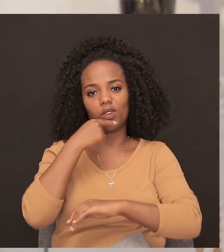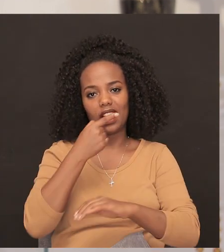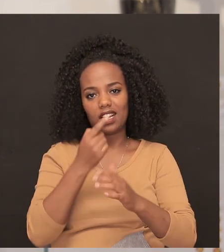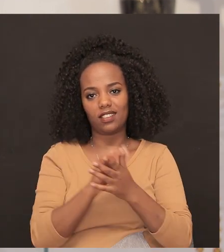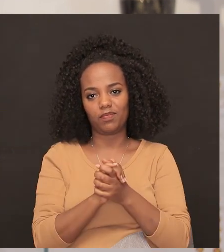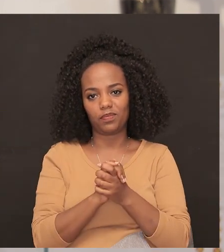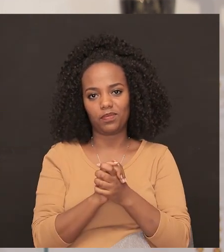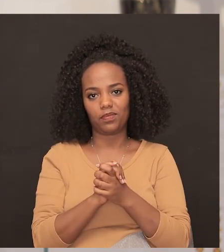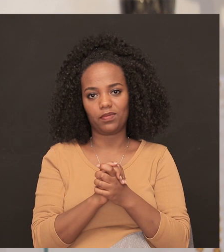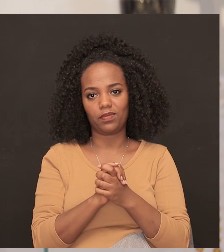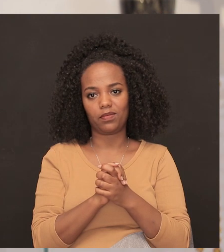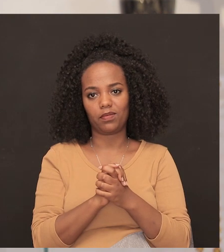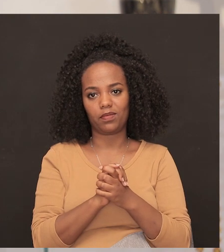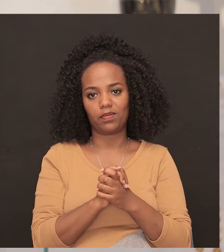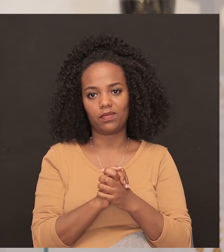አሳርፋችኋለሁ ይላል።